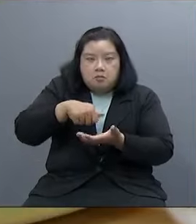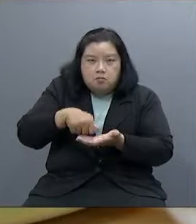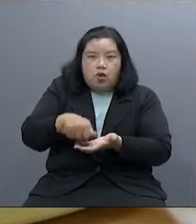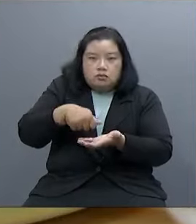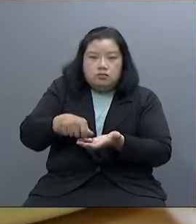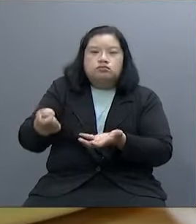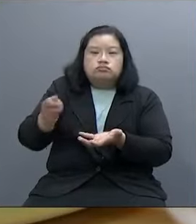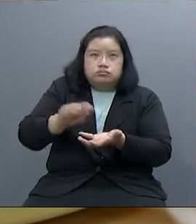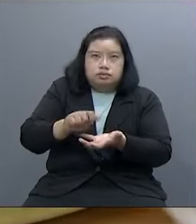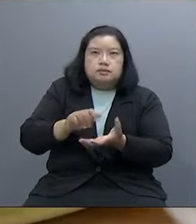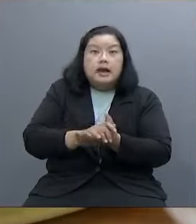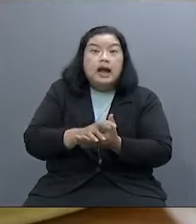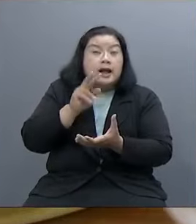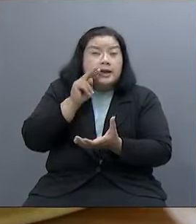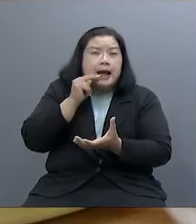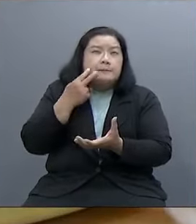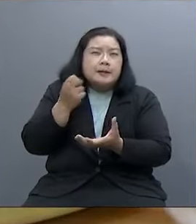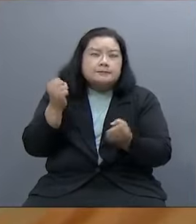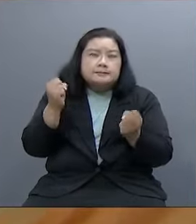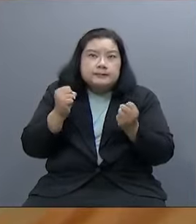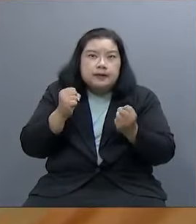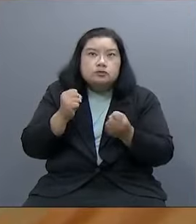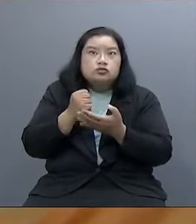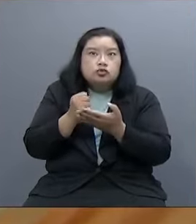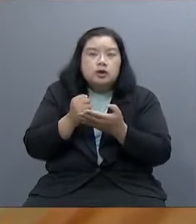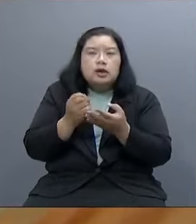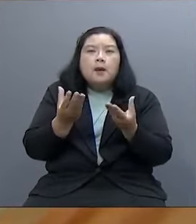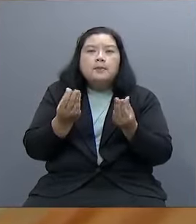น้ำเย็นจะทำให้หมูนุ่มเร็วขึ้นนะคะ